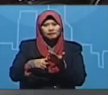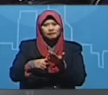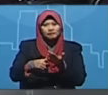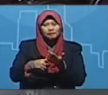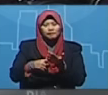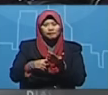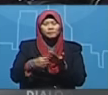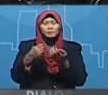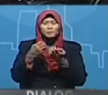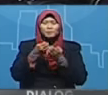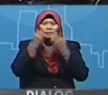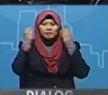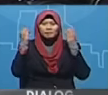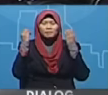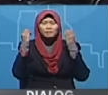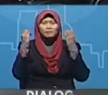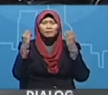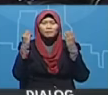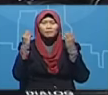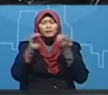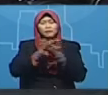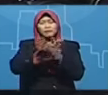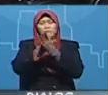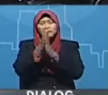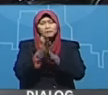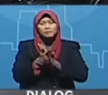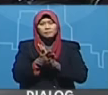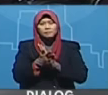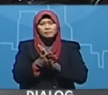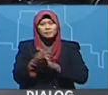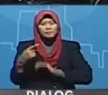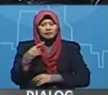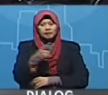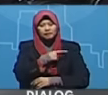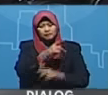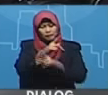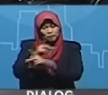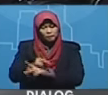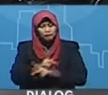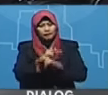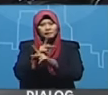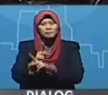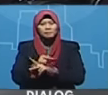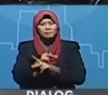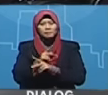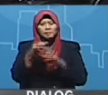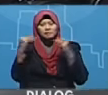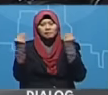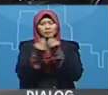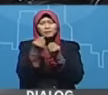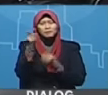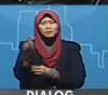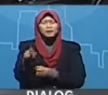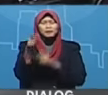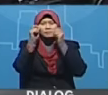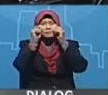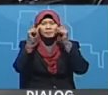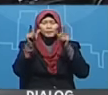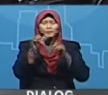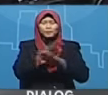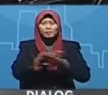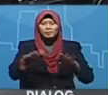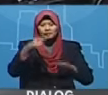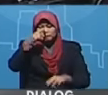hebat. Semakin canggih. Jadi ini yang kita kena berhati-hati dan masyarakat perlu sedar. Jangan